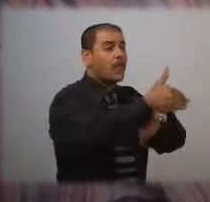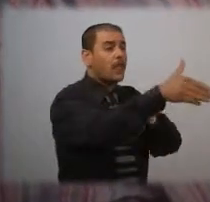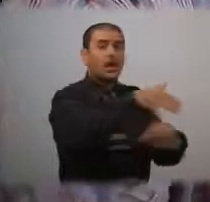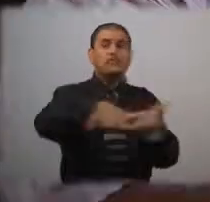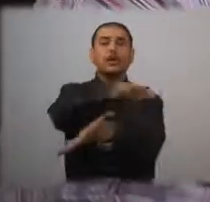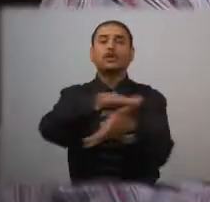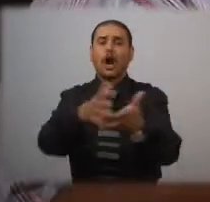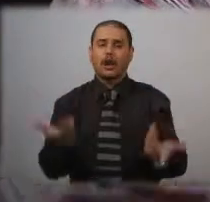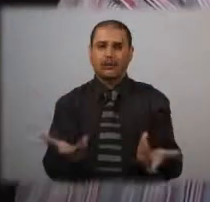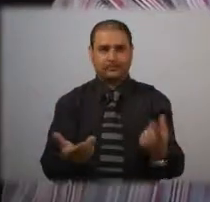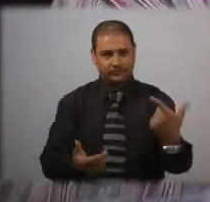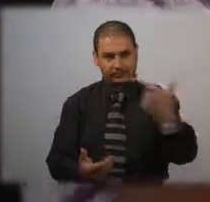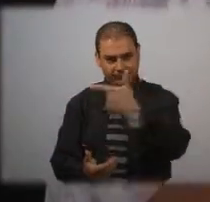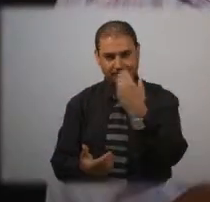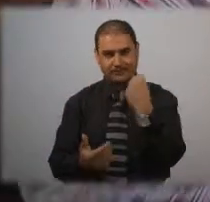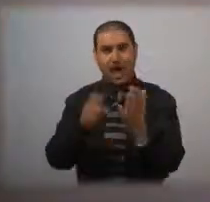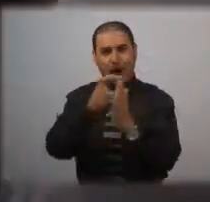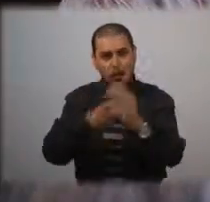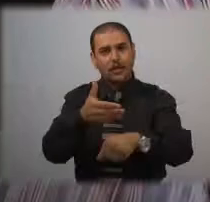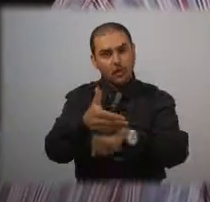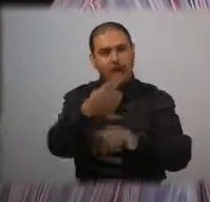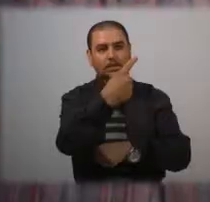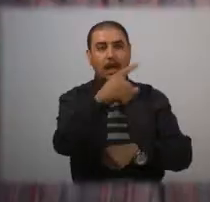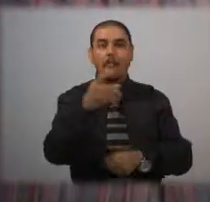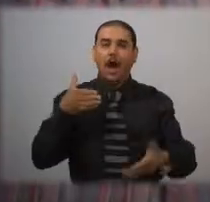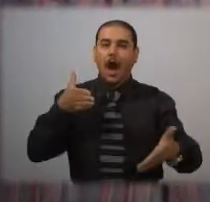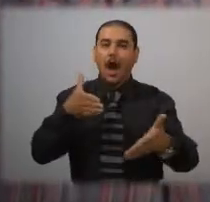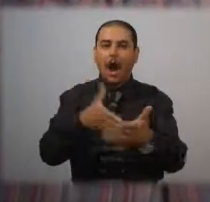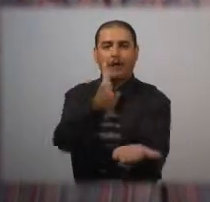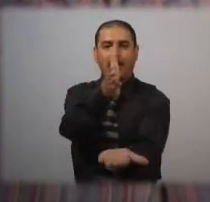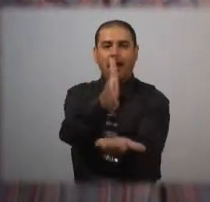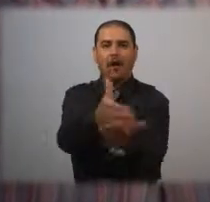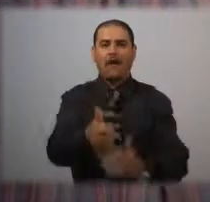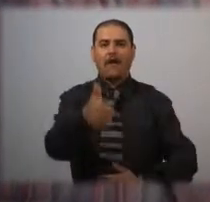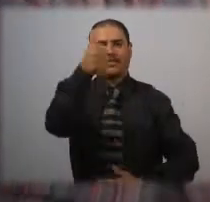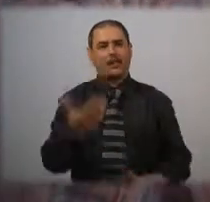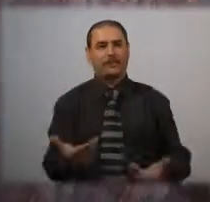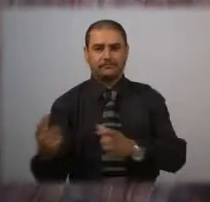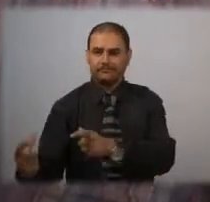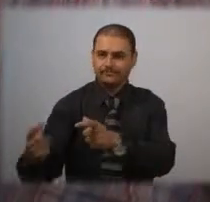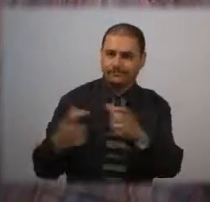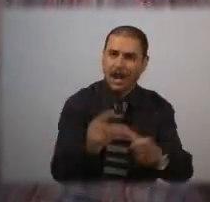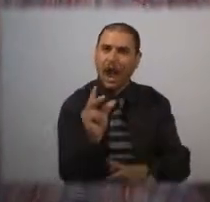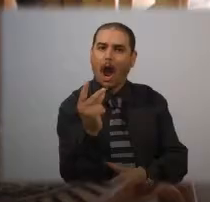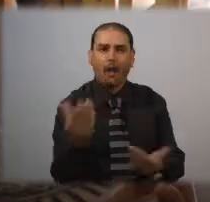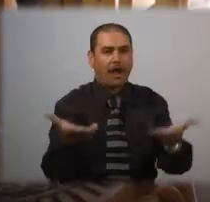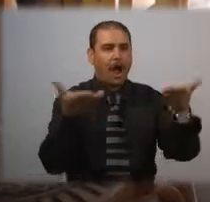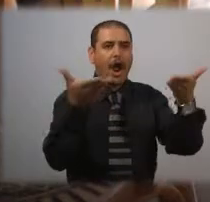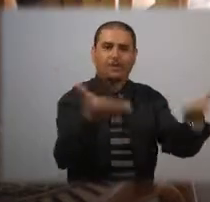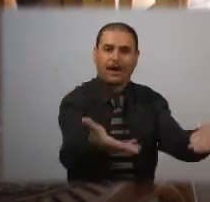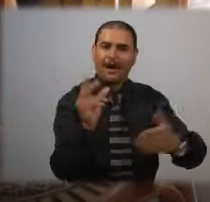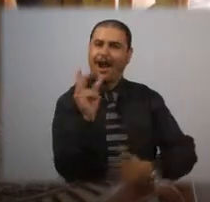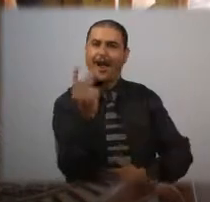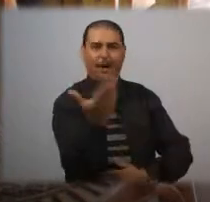لتخلص القصه القانون وان كان بيطول بس كل صاحب حق باخذ حقه بالاخر وهاي احلى قهوه مظبوطه